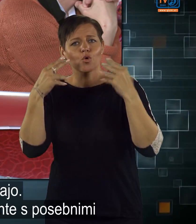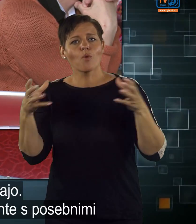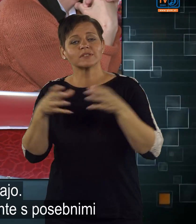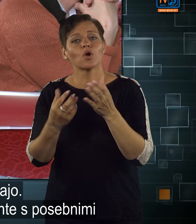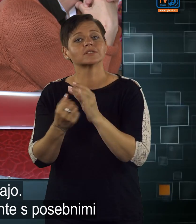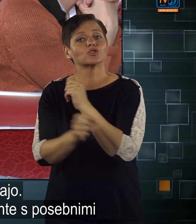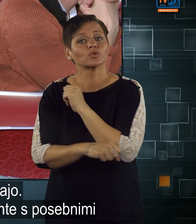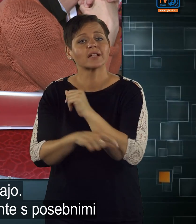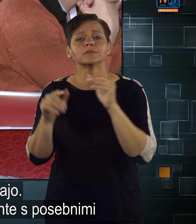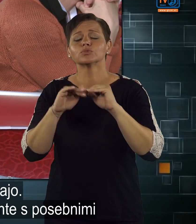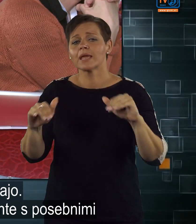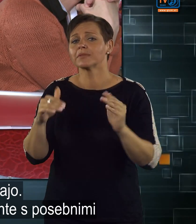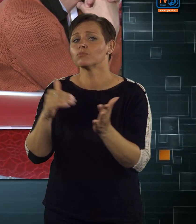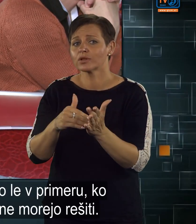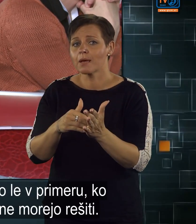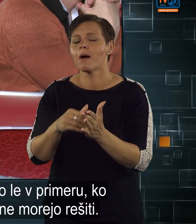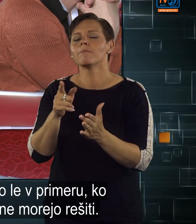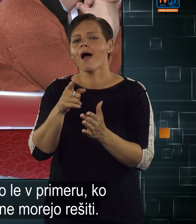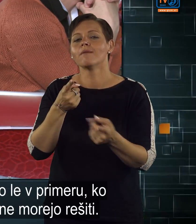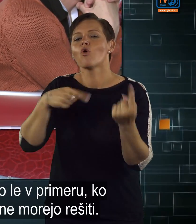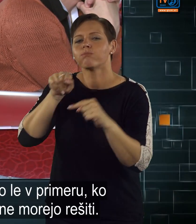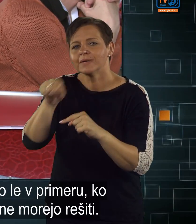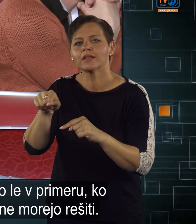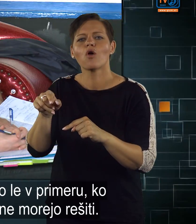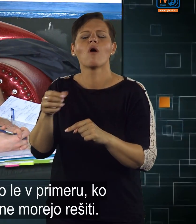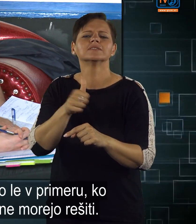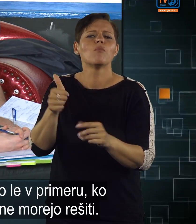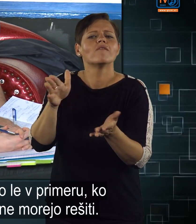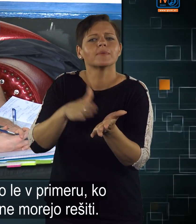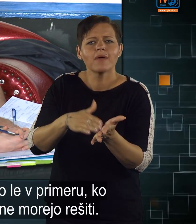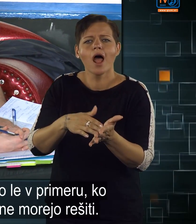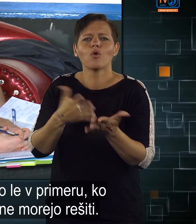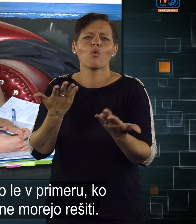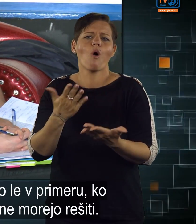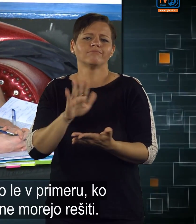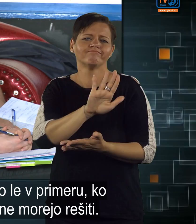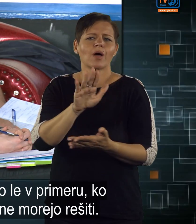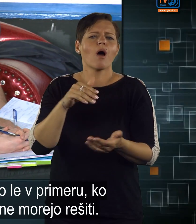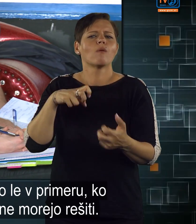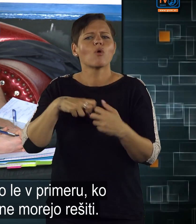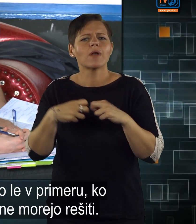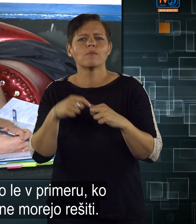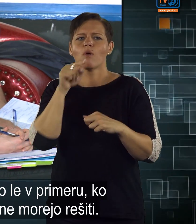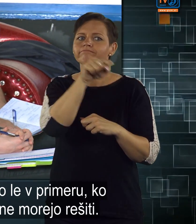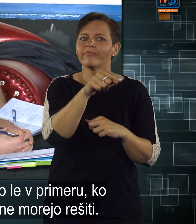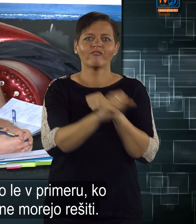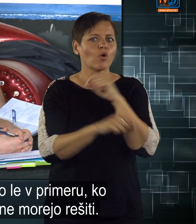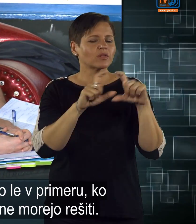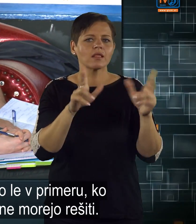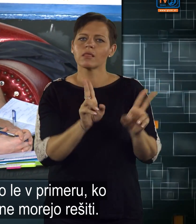Na Komisijo za študente s posebnimi potrebami pa se obrnejo le v primeru, ko svojih problemov tam ne morejo